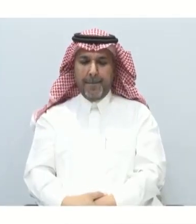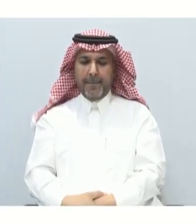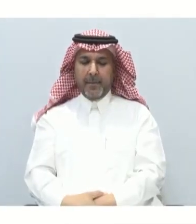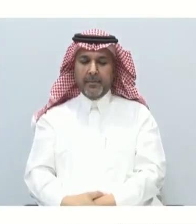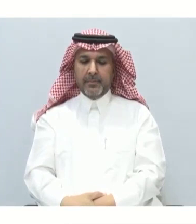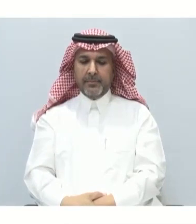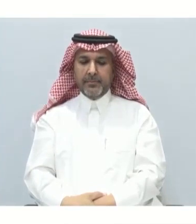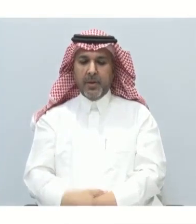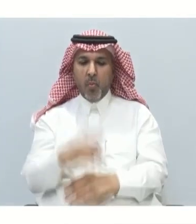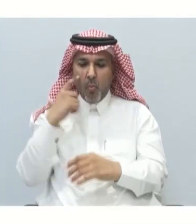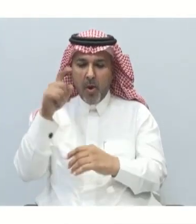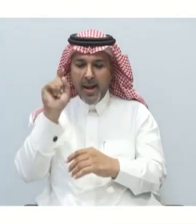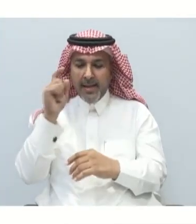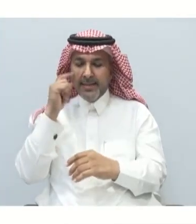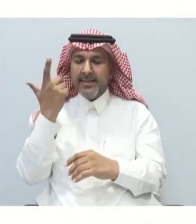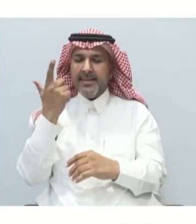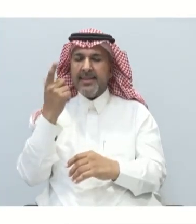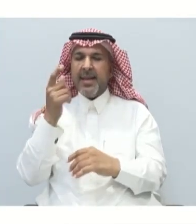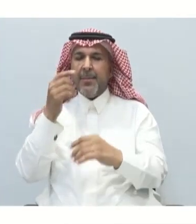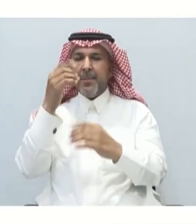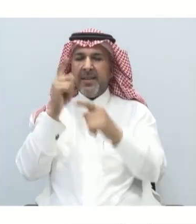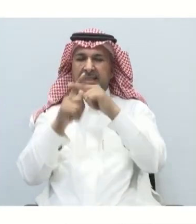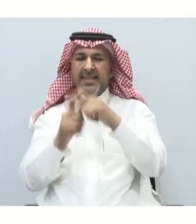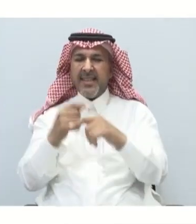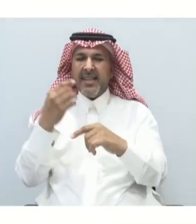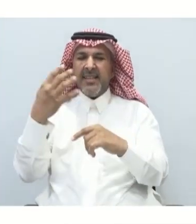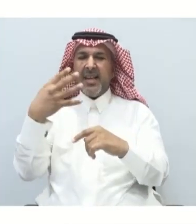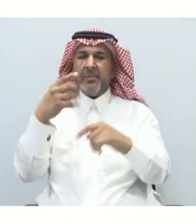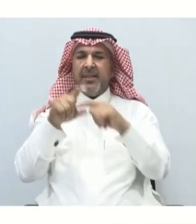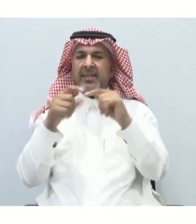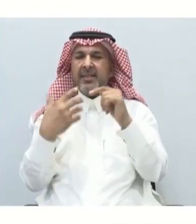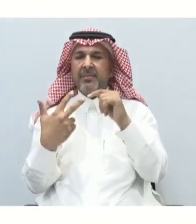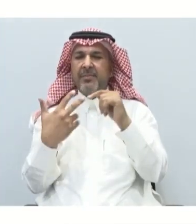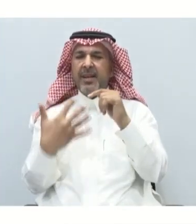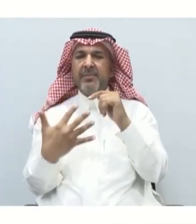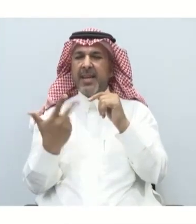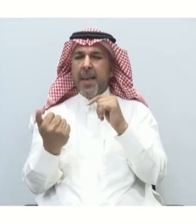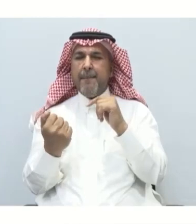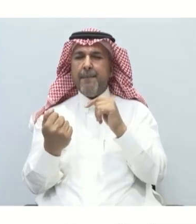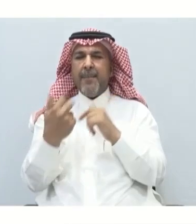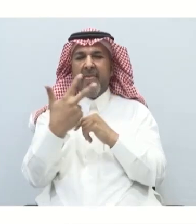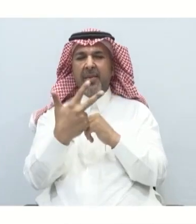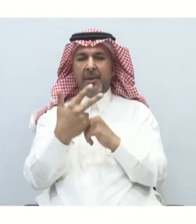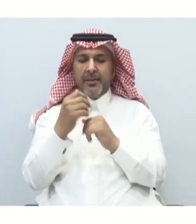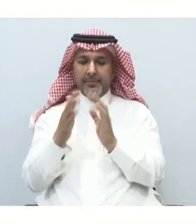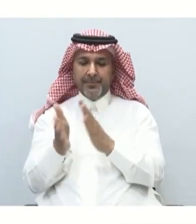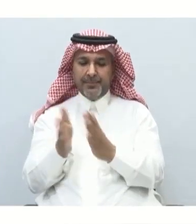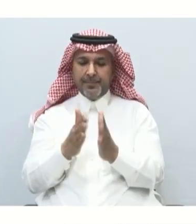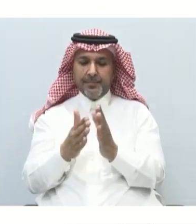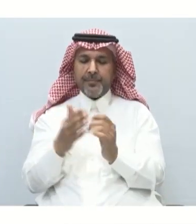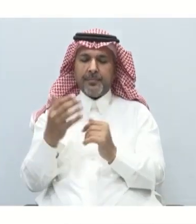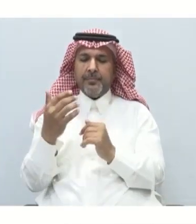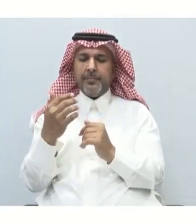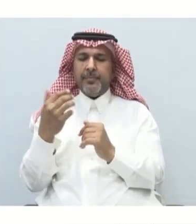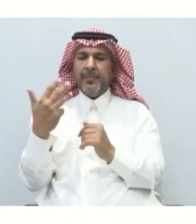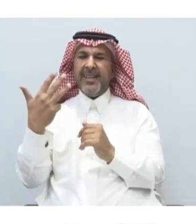في اول عمود هو 40 على عددها اللي هو 5 فيصير 8 هذا بالنسبه لمجموع قيم الاكس مجموع قيم